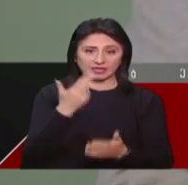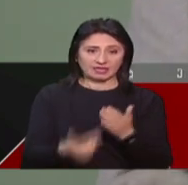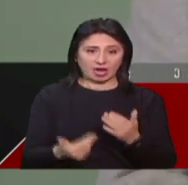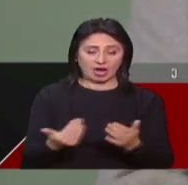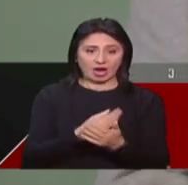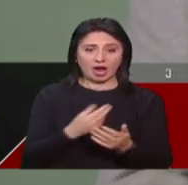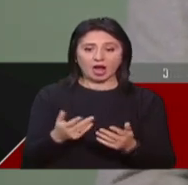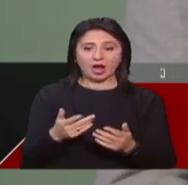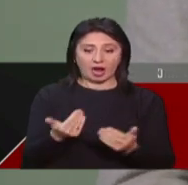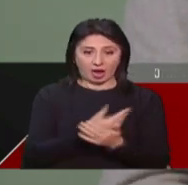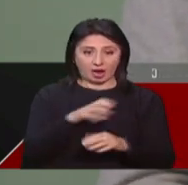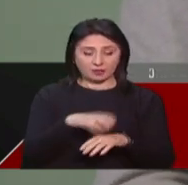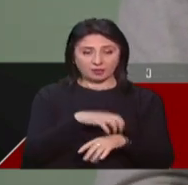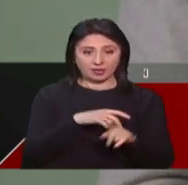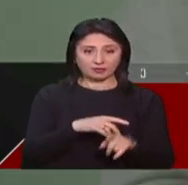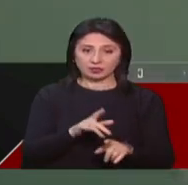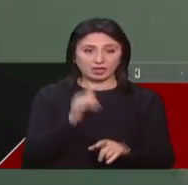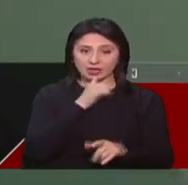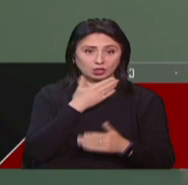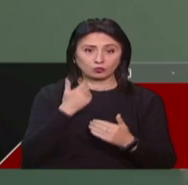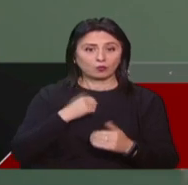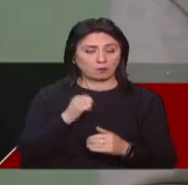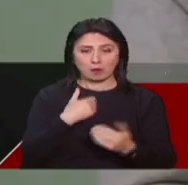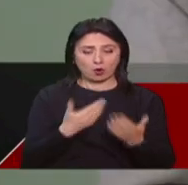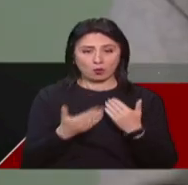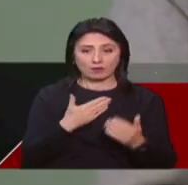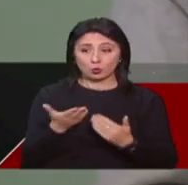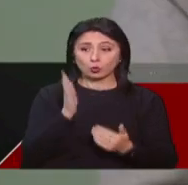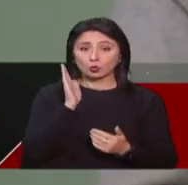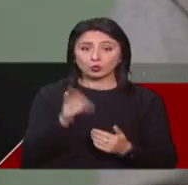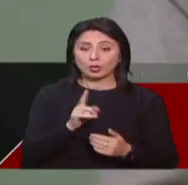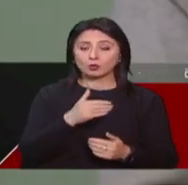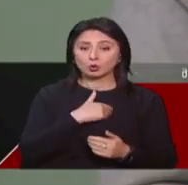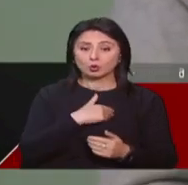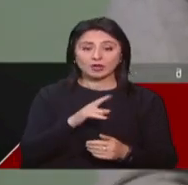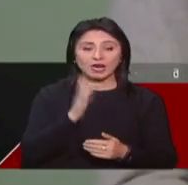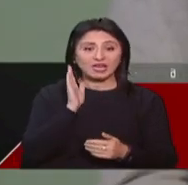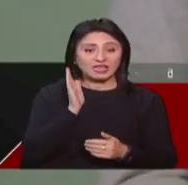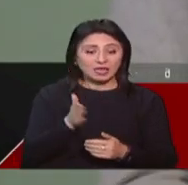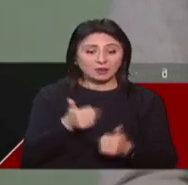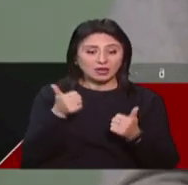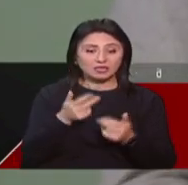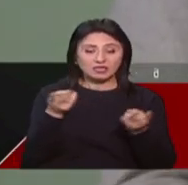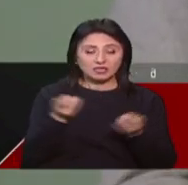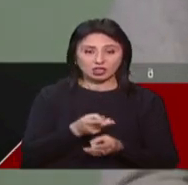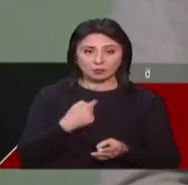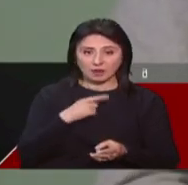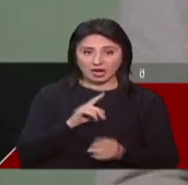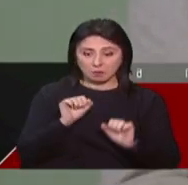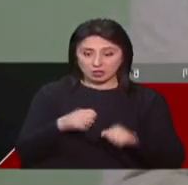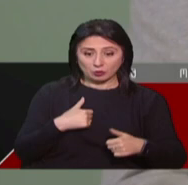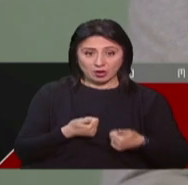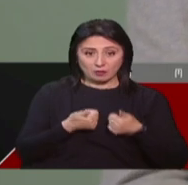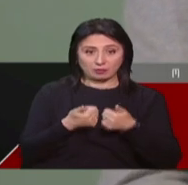ახალ მენეჯმენტთან, არ არის დასამალი ხო, მეგობრო. თუ მათ ექნება რამე სურვილი და ექნება, იქნება საჭირო, რომ მე რამე